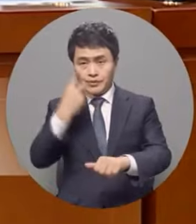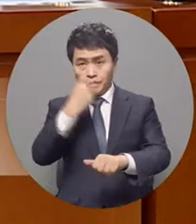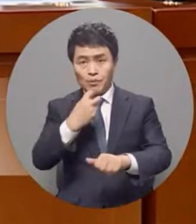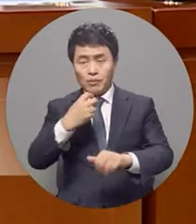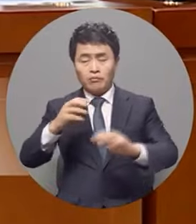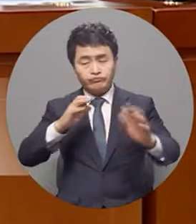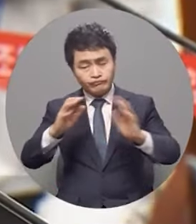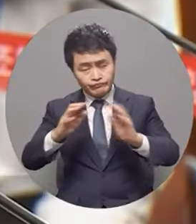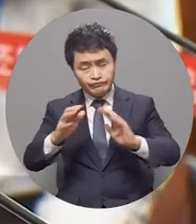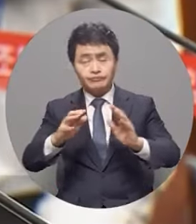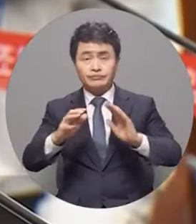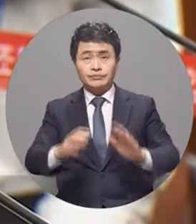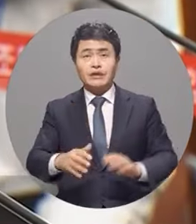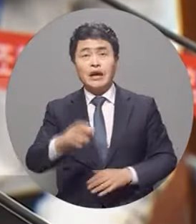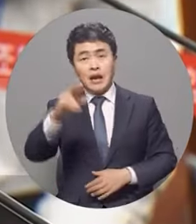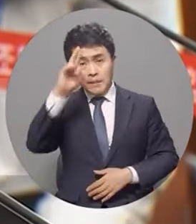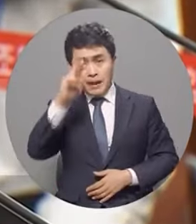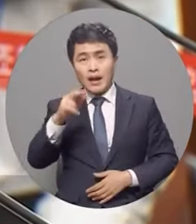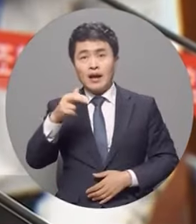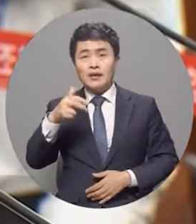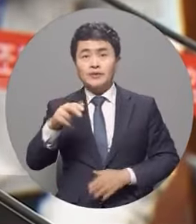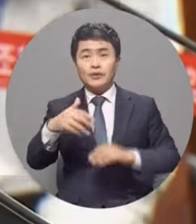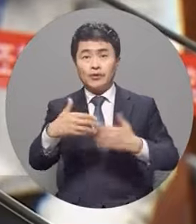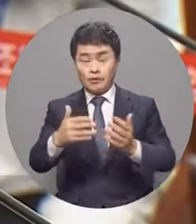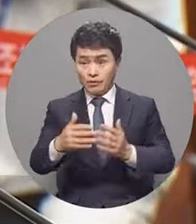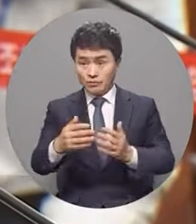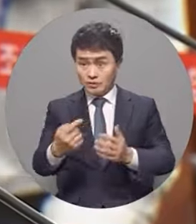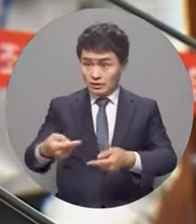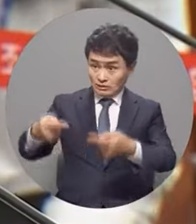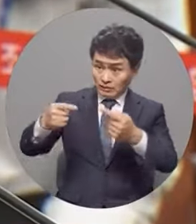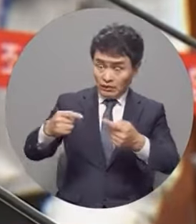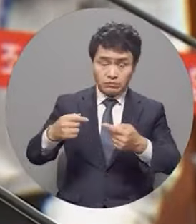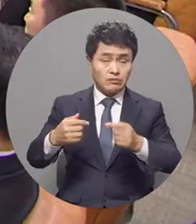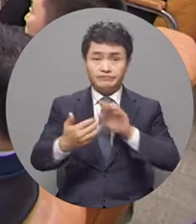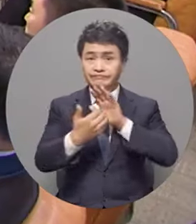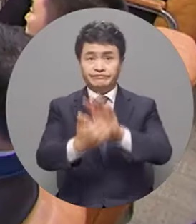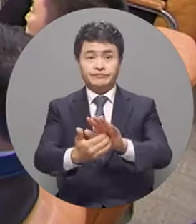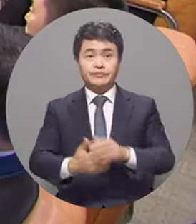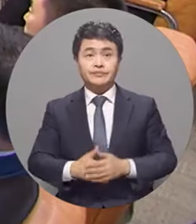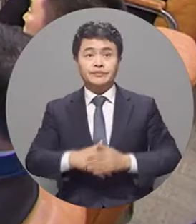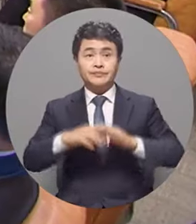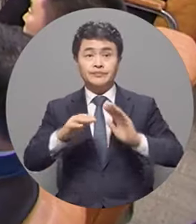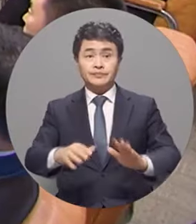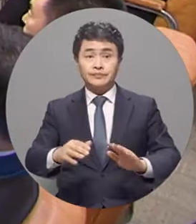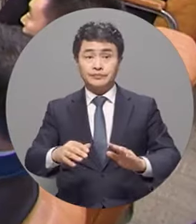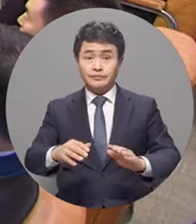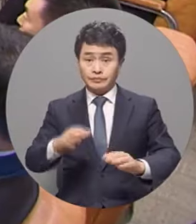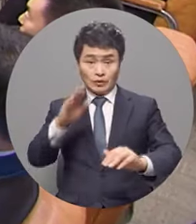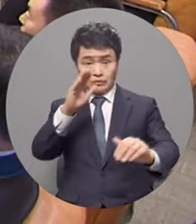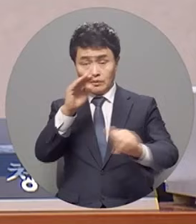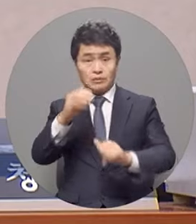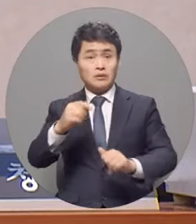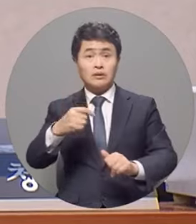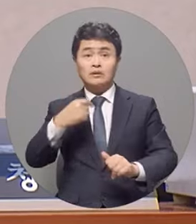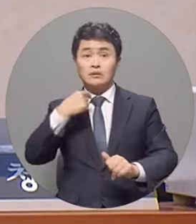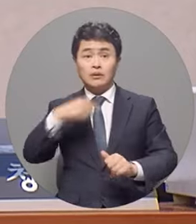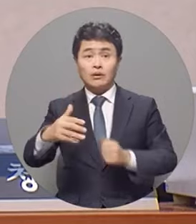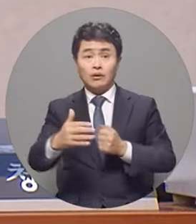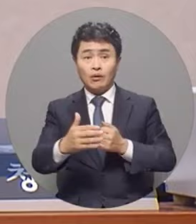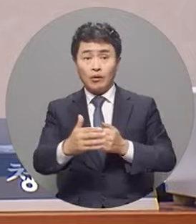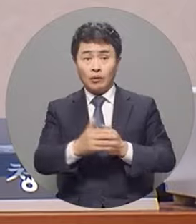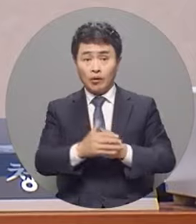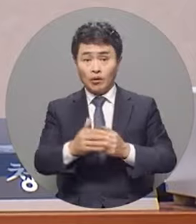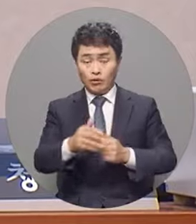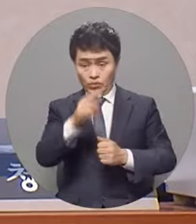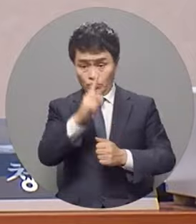의결을 앞두고 박성재 법무장관이 참석을 거부했습니다. 출석 요구를 받은 바가 없습니다. 주무